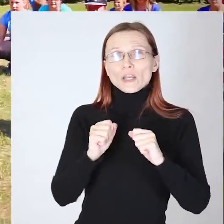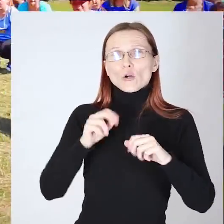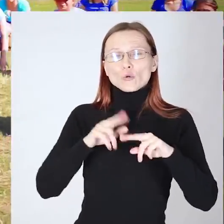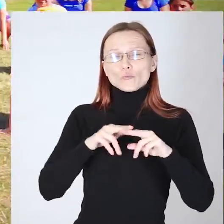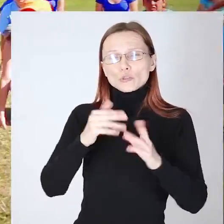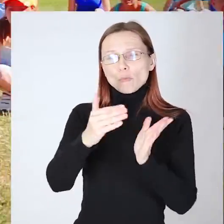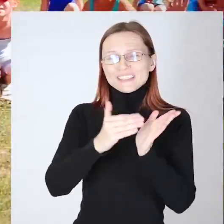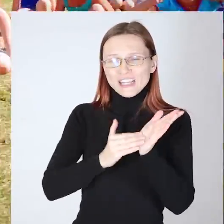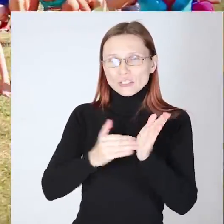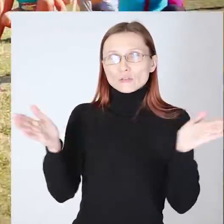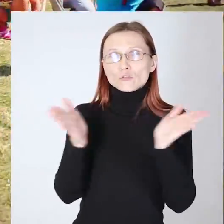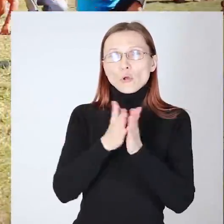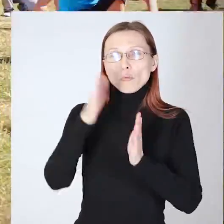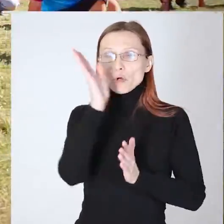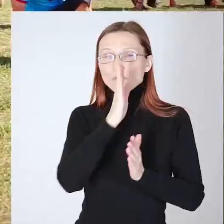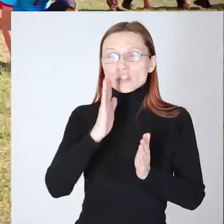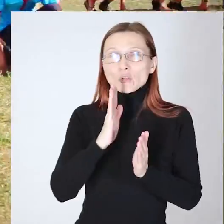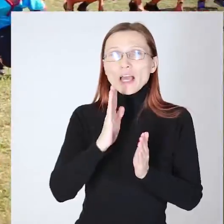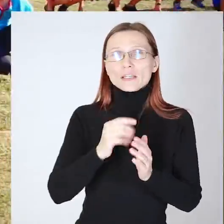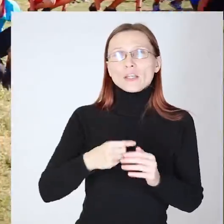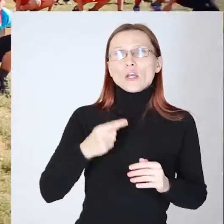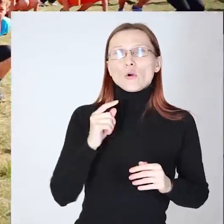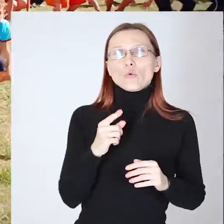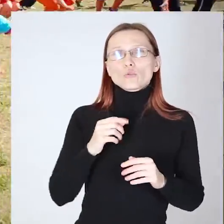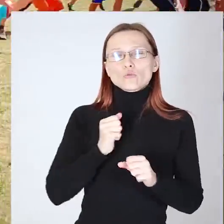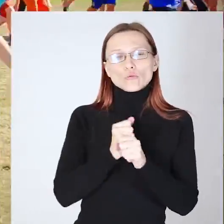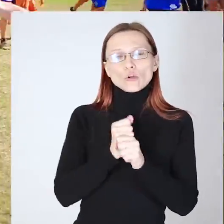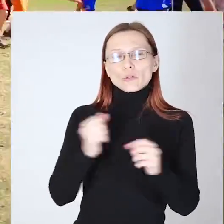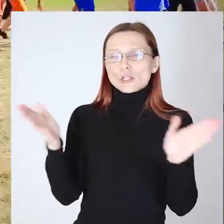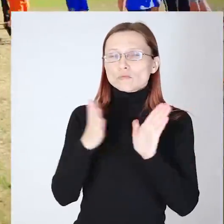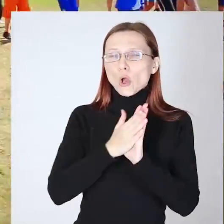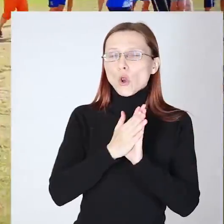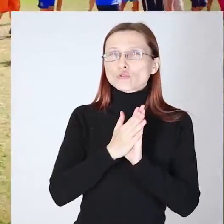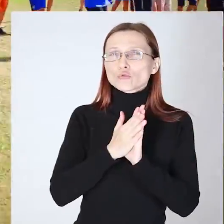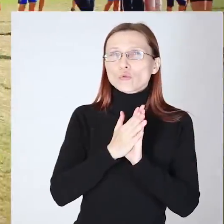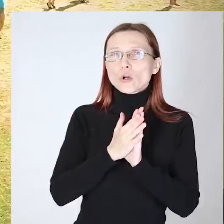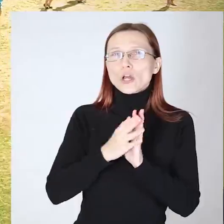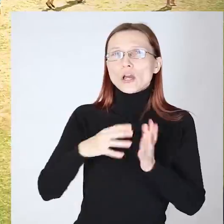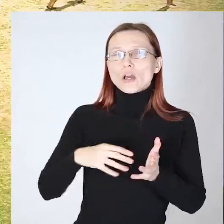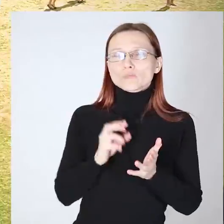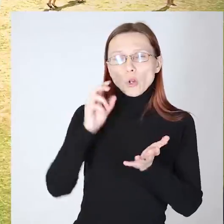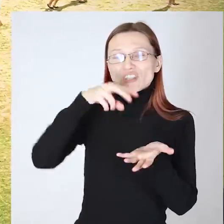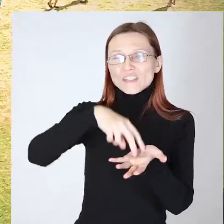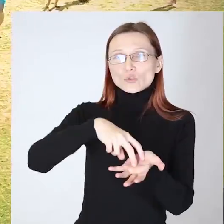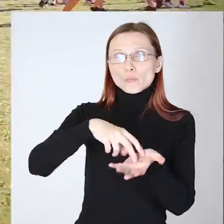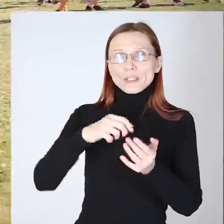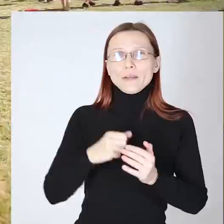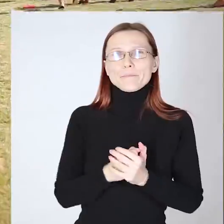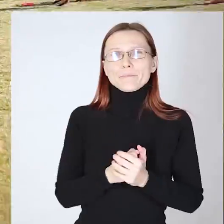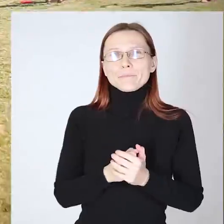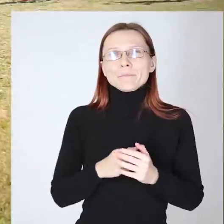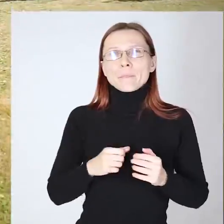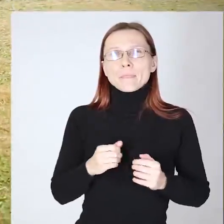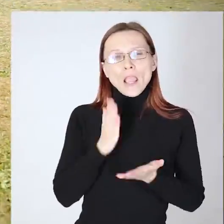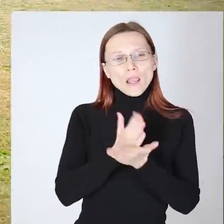profesionáli, tak vedeli urobiť veľmi peknú spoločnú choreografiu, kde vlastne